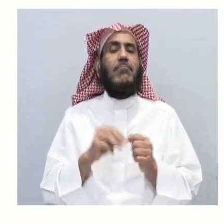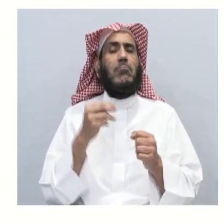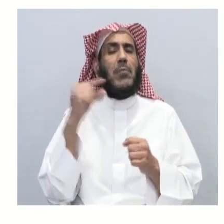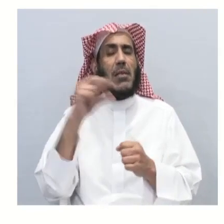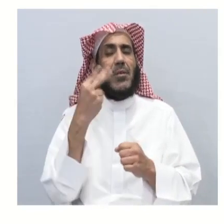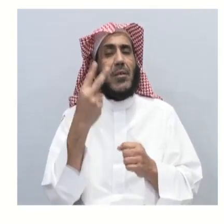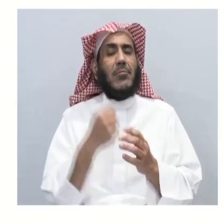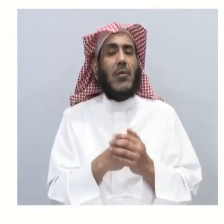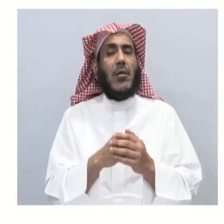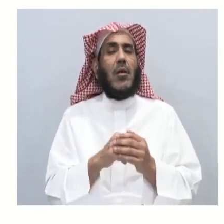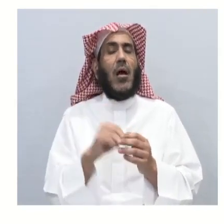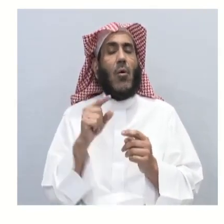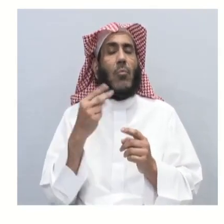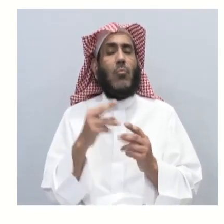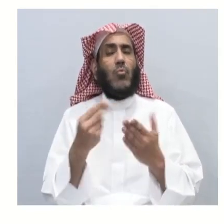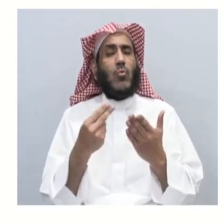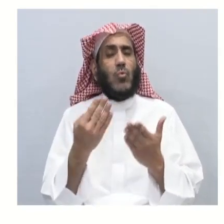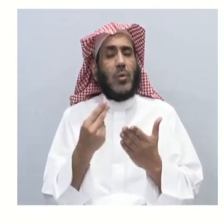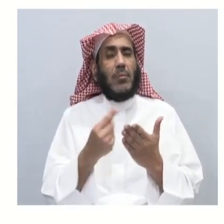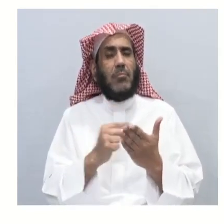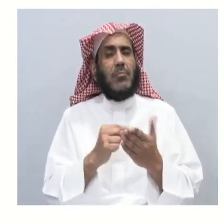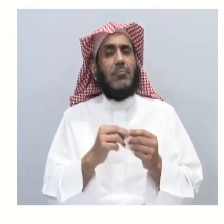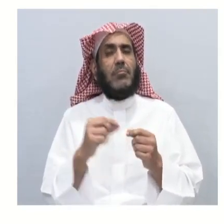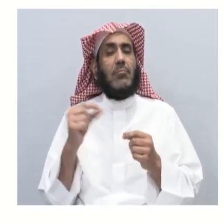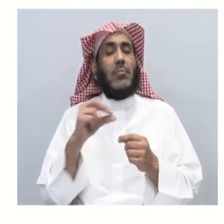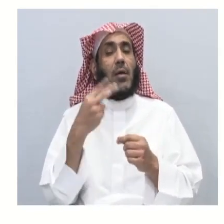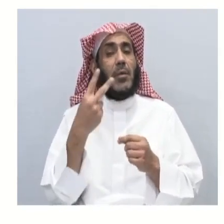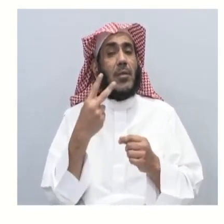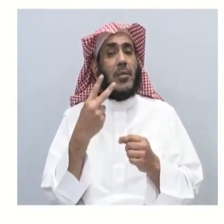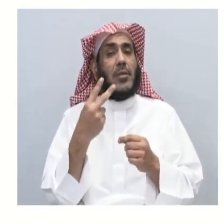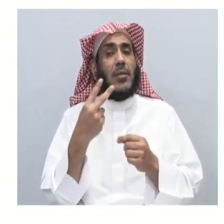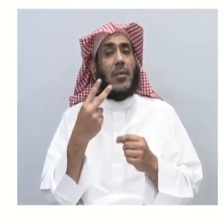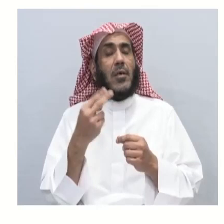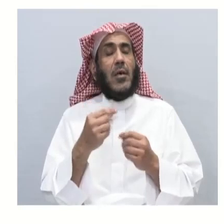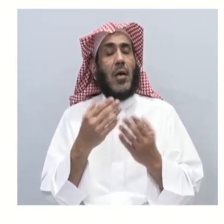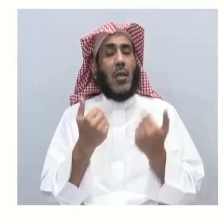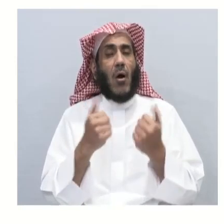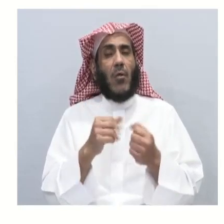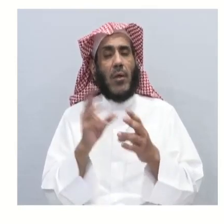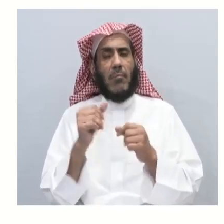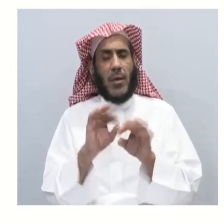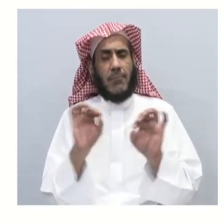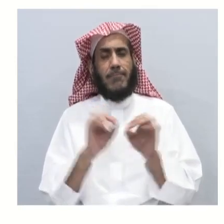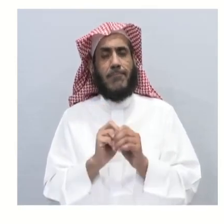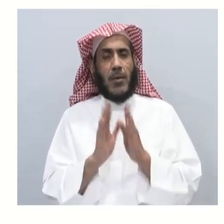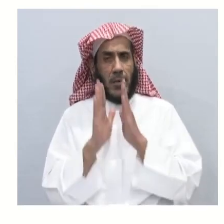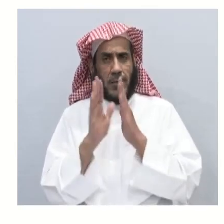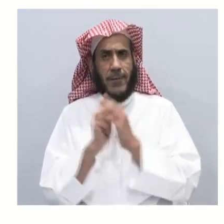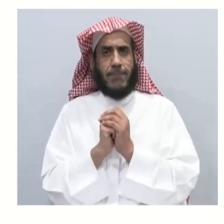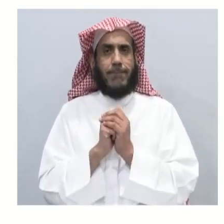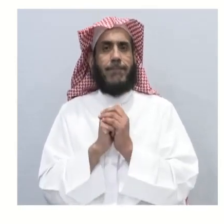كلمتين أو هي كلمتان، تكتب كلمتان. نأخذ أمثلة لذلك ونركز على